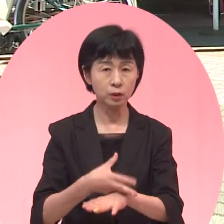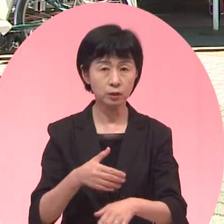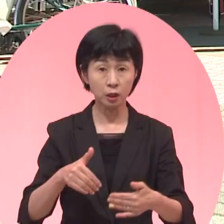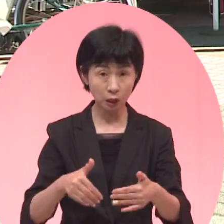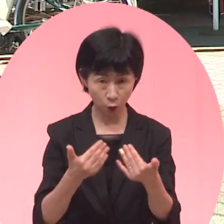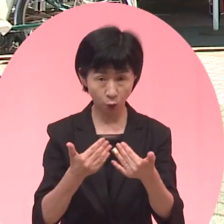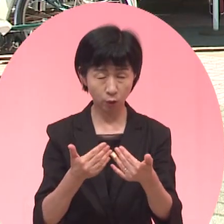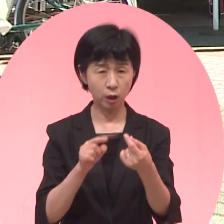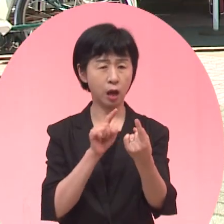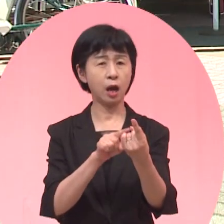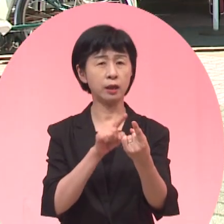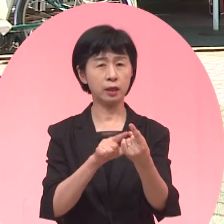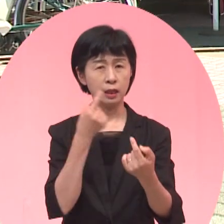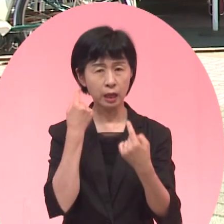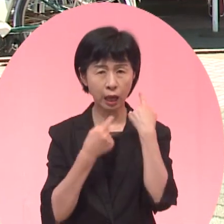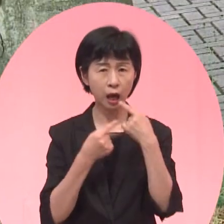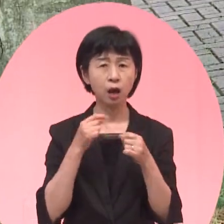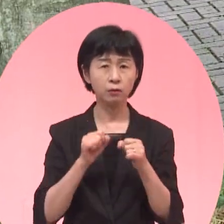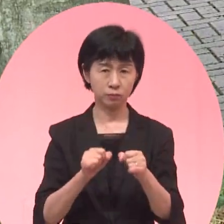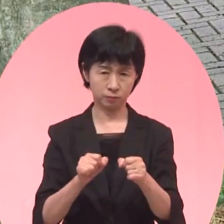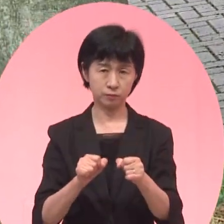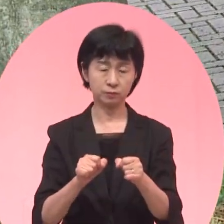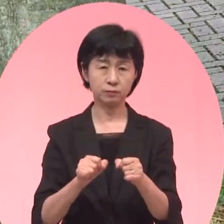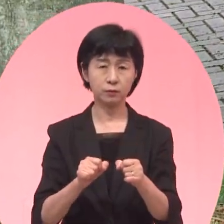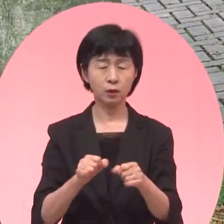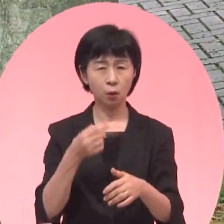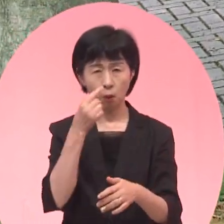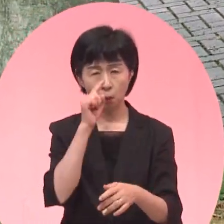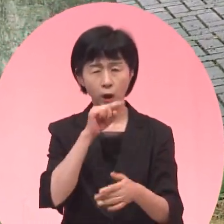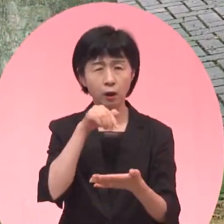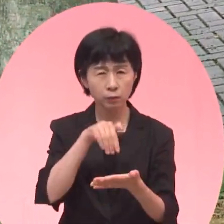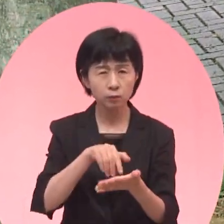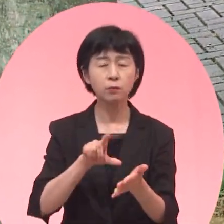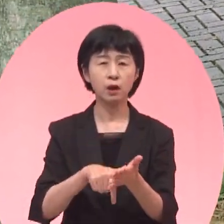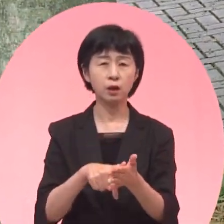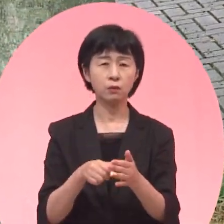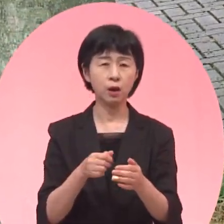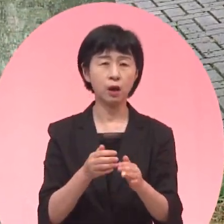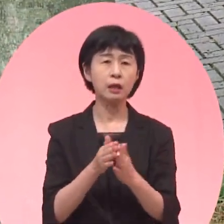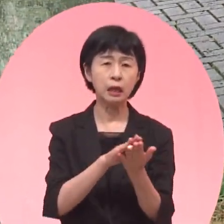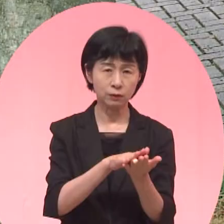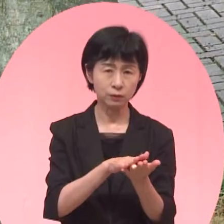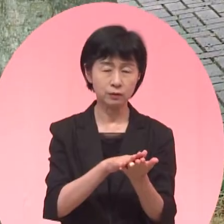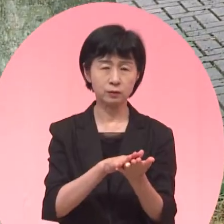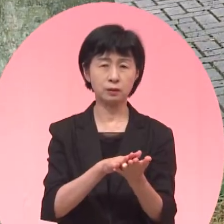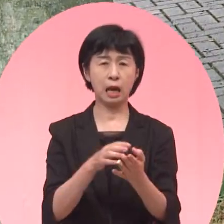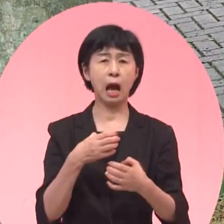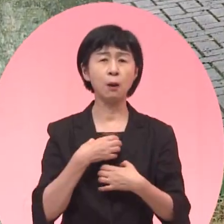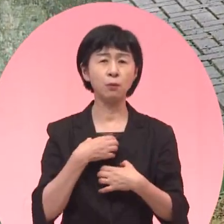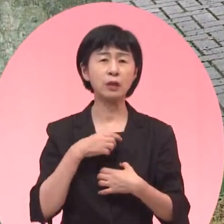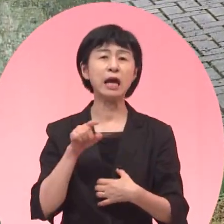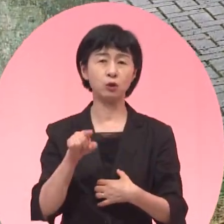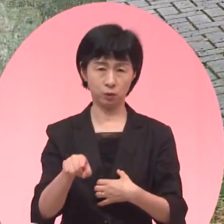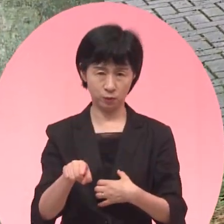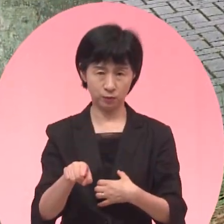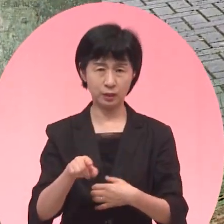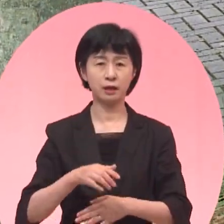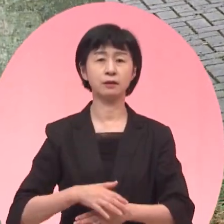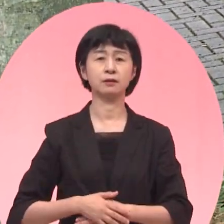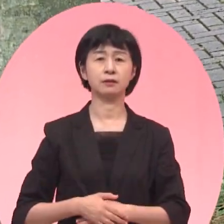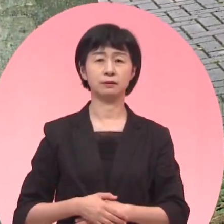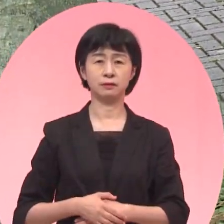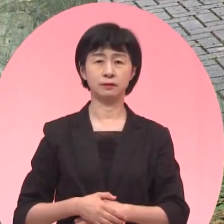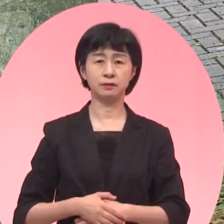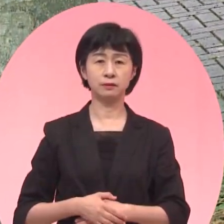し、相手に怪我をさせてしまう、最悪の場合には命を奪ってしまうこともある危険な乗り物でもあります